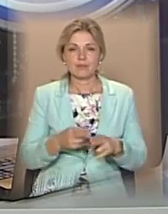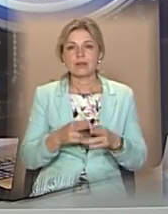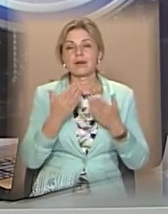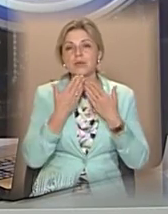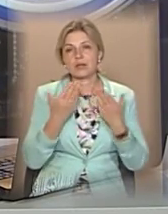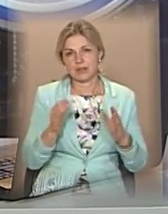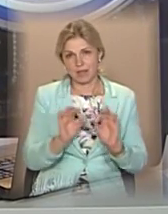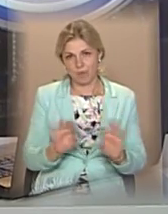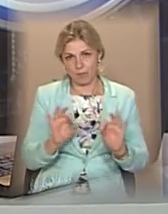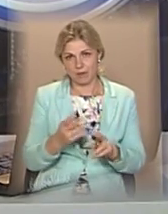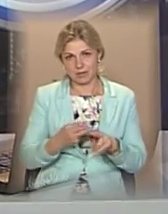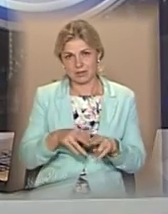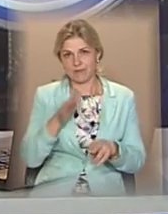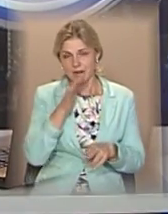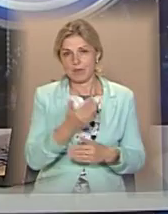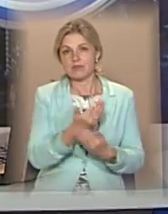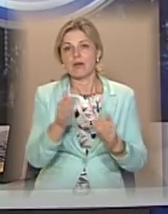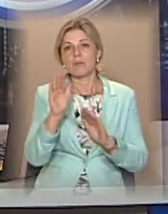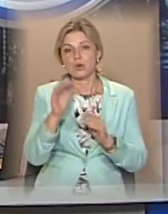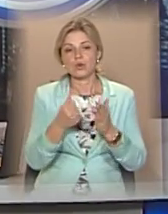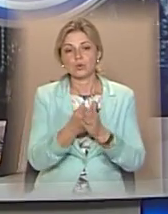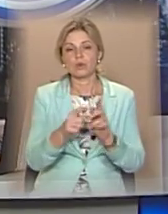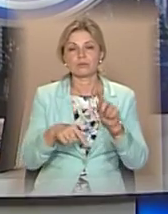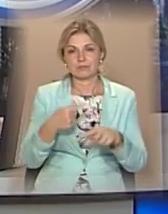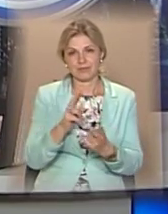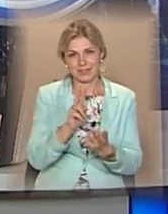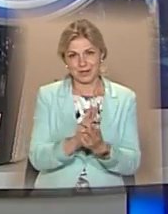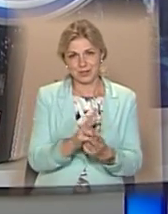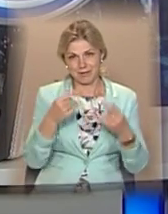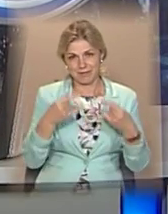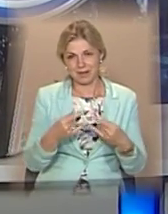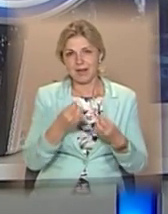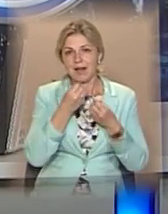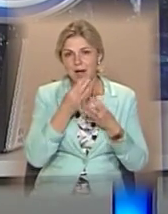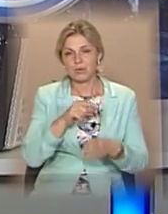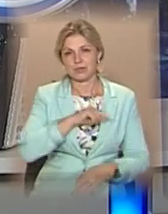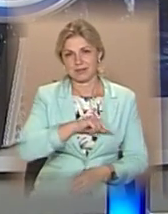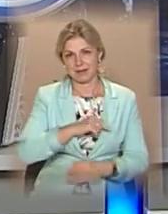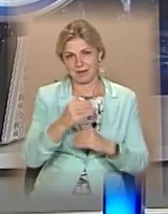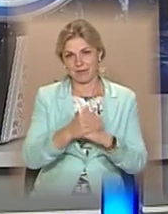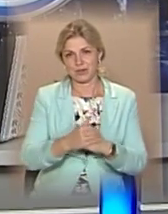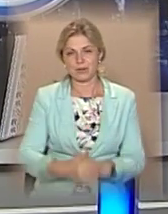остання інформація на цю годину. Тож я прощаюся з вами до наступних зустрічей в ефірі. Гарного вам вечора.